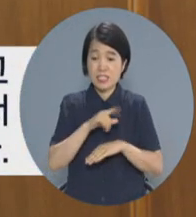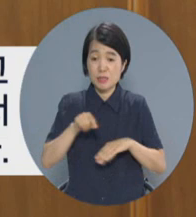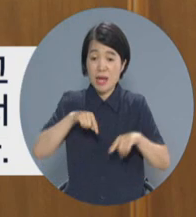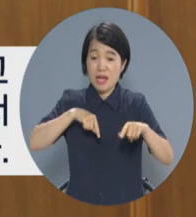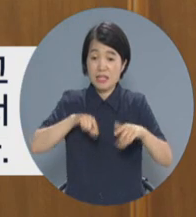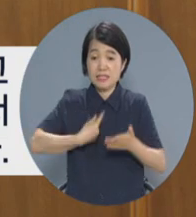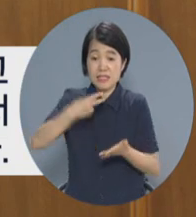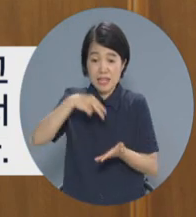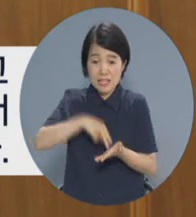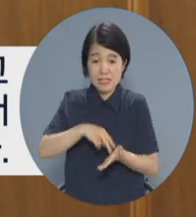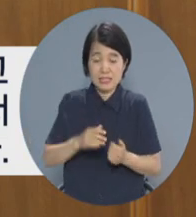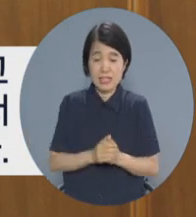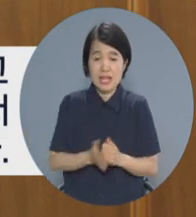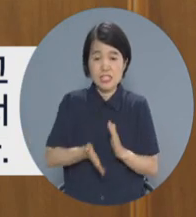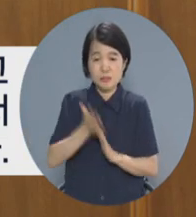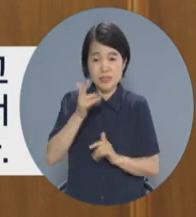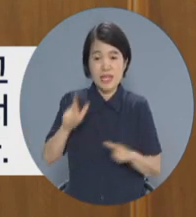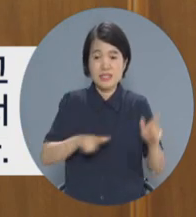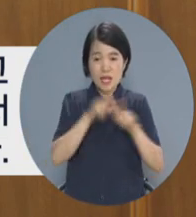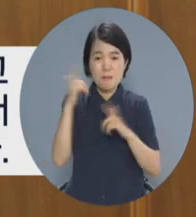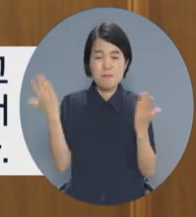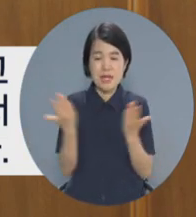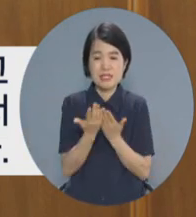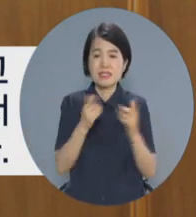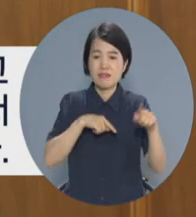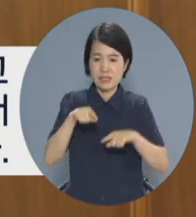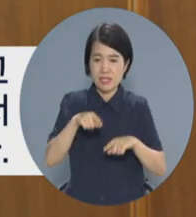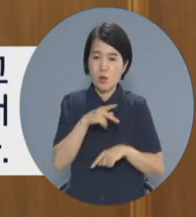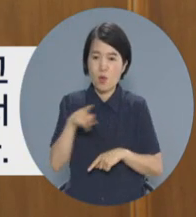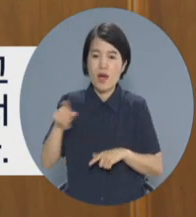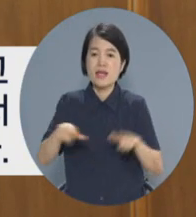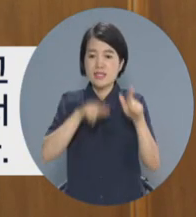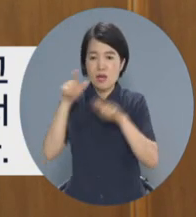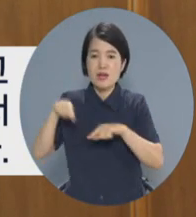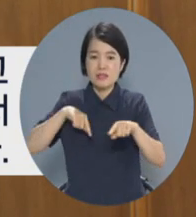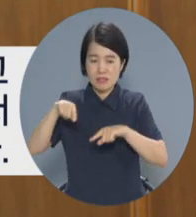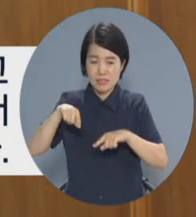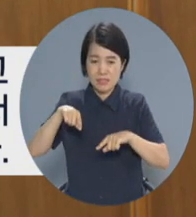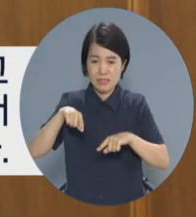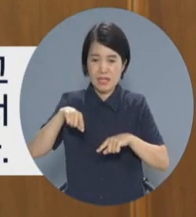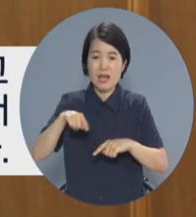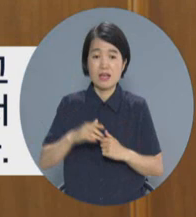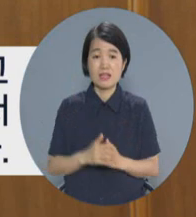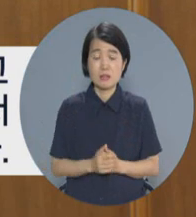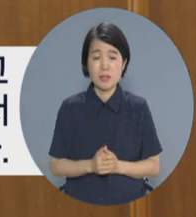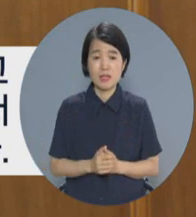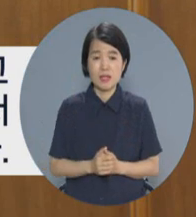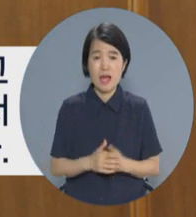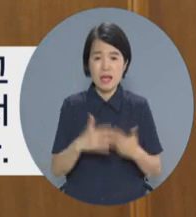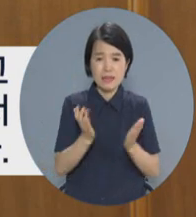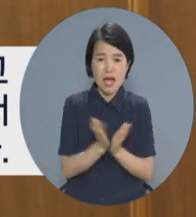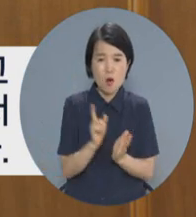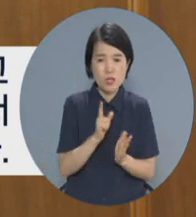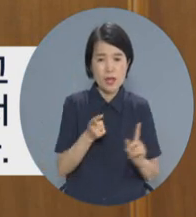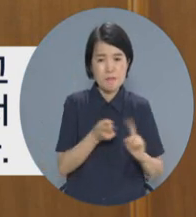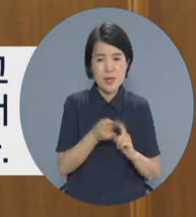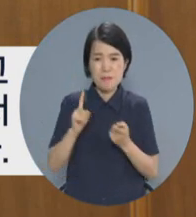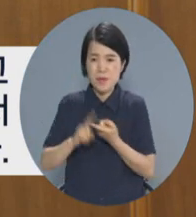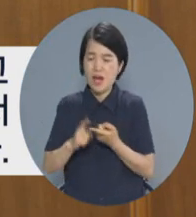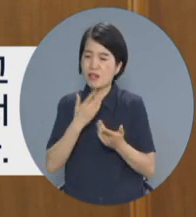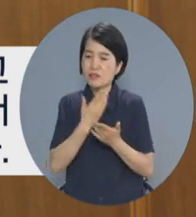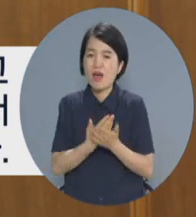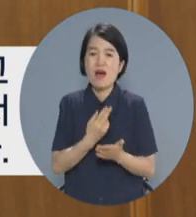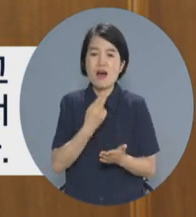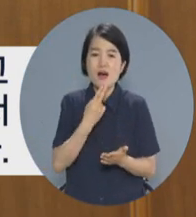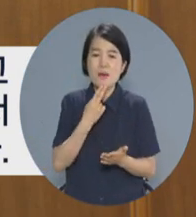사실은 시민의 삶의 정치, 생활 정치라고 보기 때문에 당이